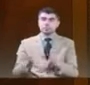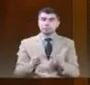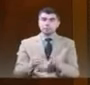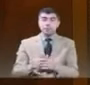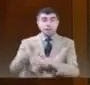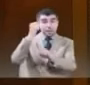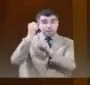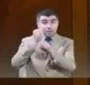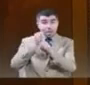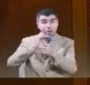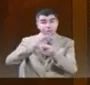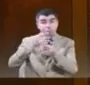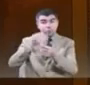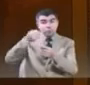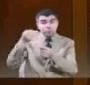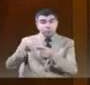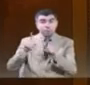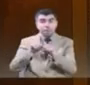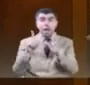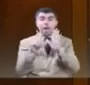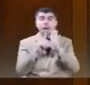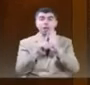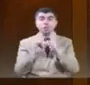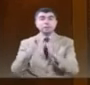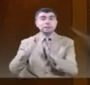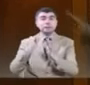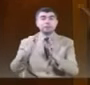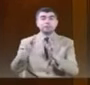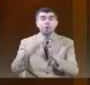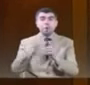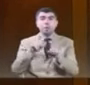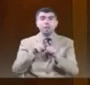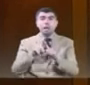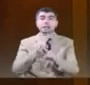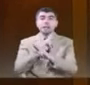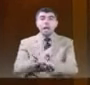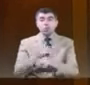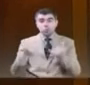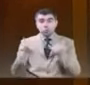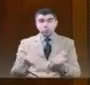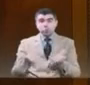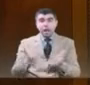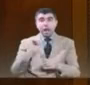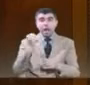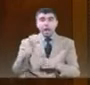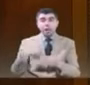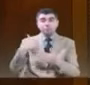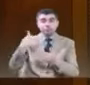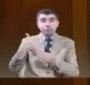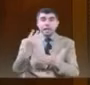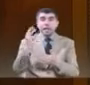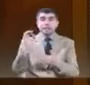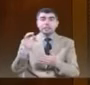إصلاح يحافظ على الحقوق المكتسبة للمتقاعدين، الناس اللي كيشدوا التقاعد ديالهم دابا ما كاينش اللي غيهضر معاهم، الناس اللي خدموا دابا 30